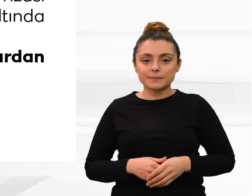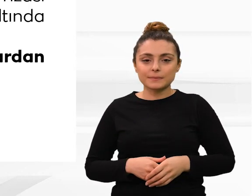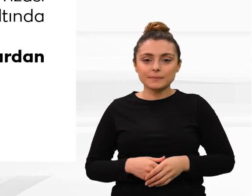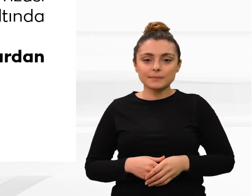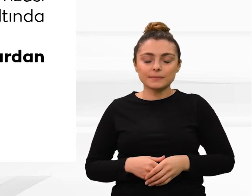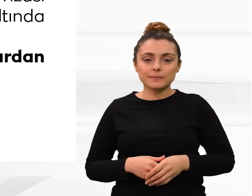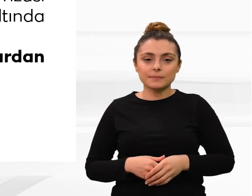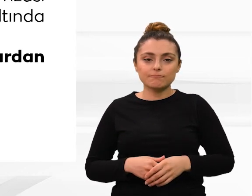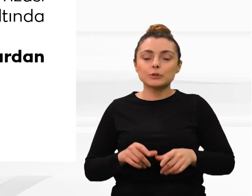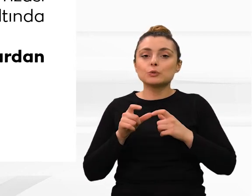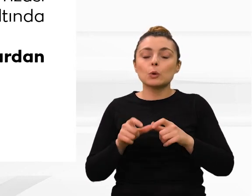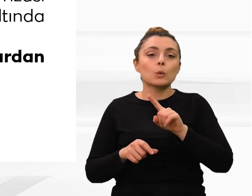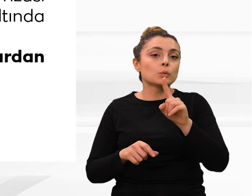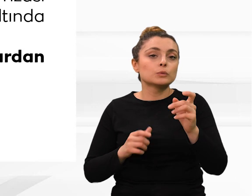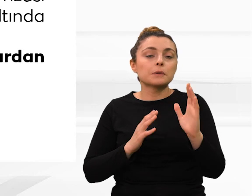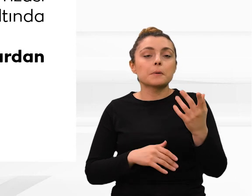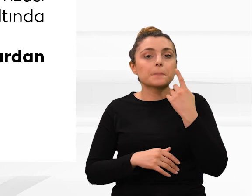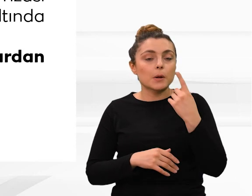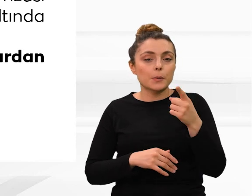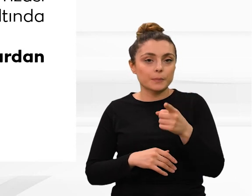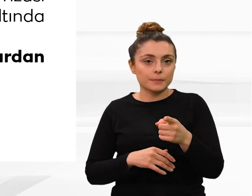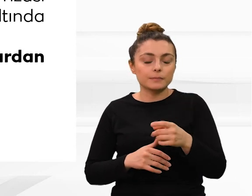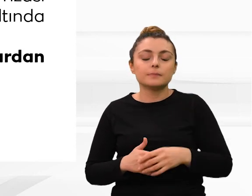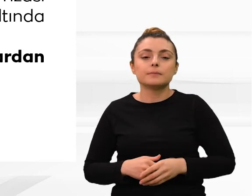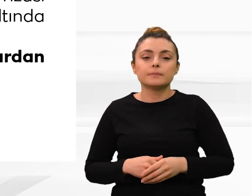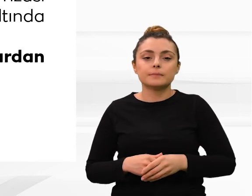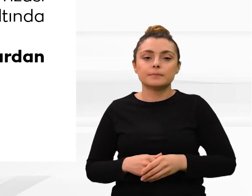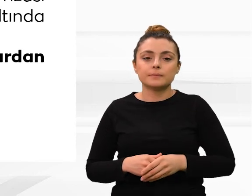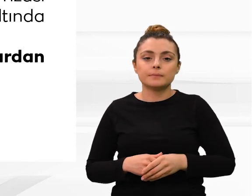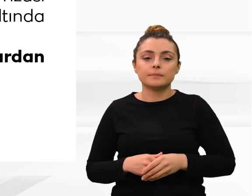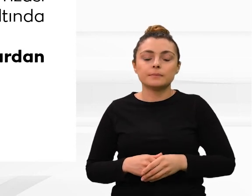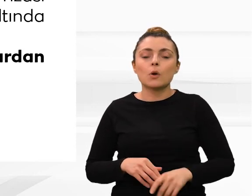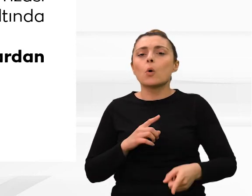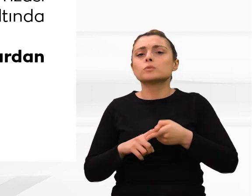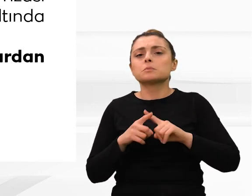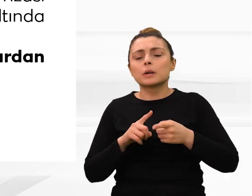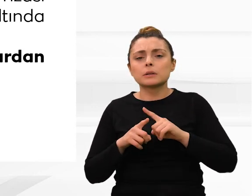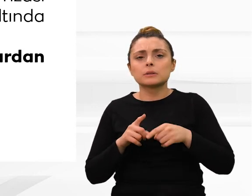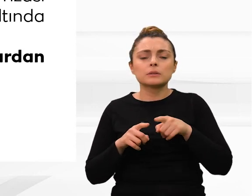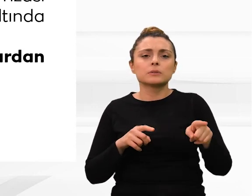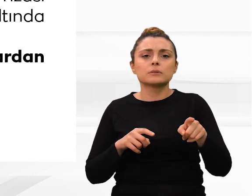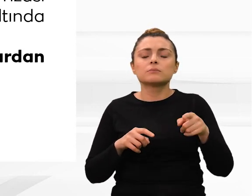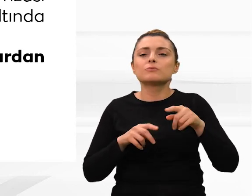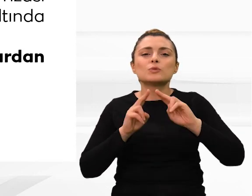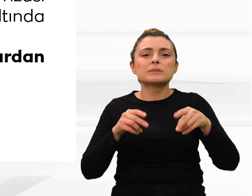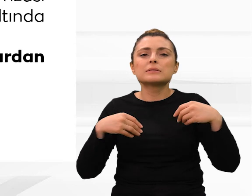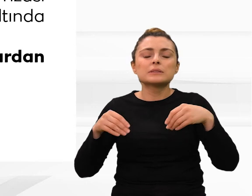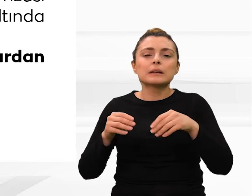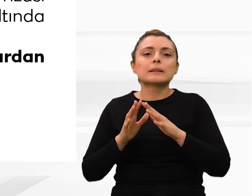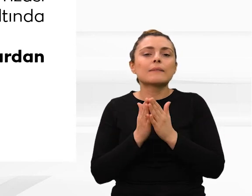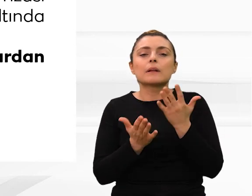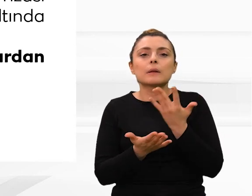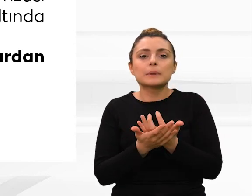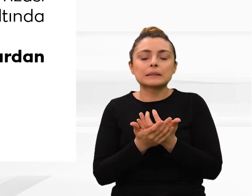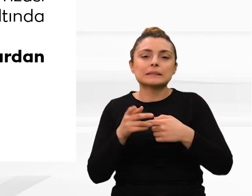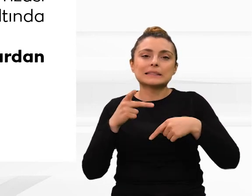bu soru 19'da devam ediyoruz Osmanlı döneminde esnafın alacaklarını kaydettiği defterlere